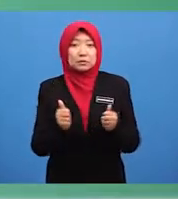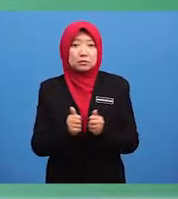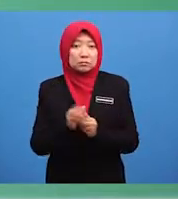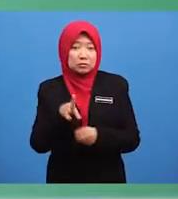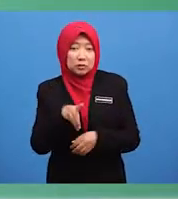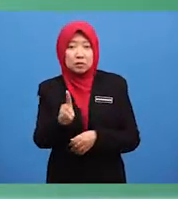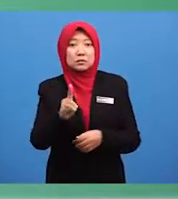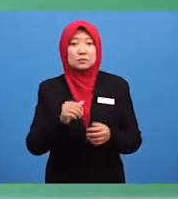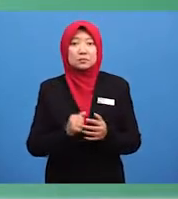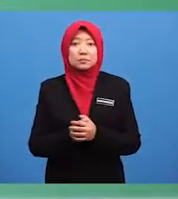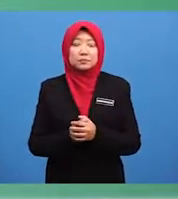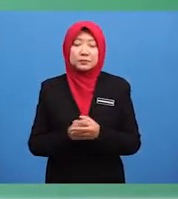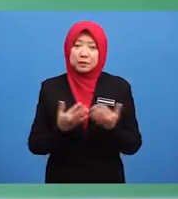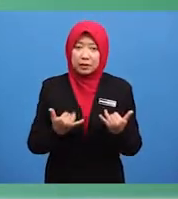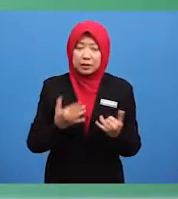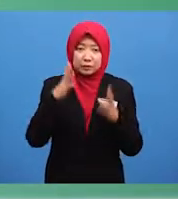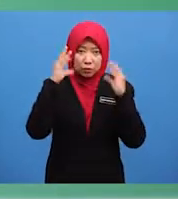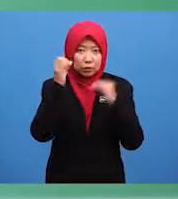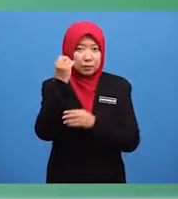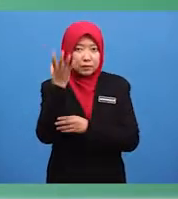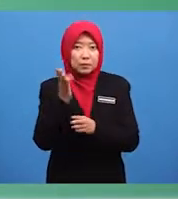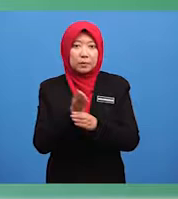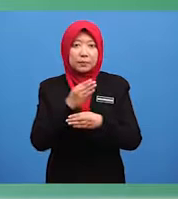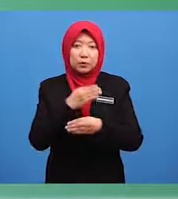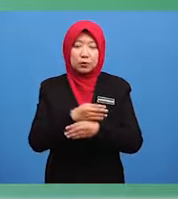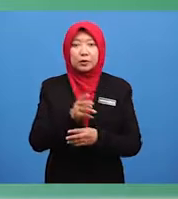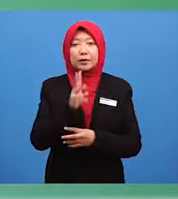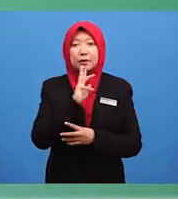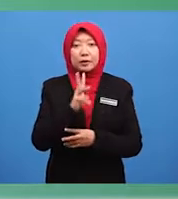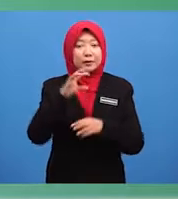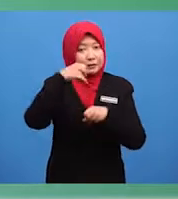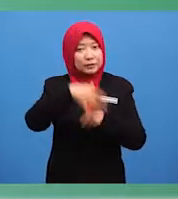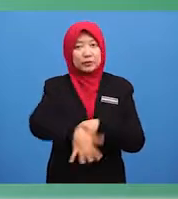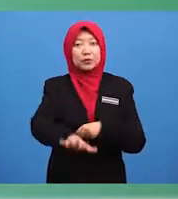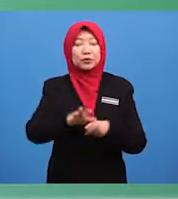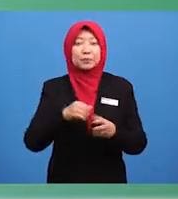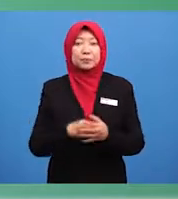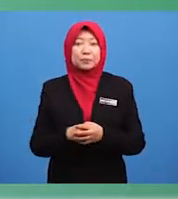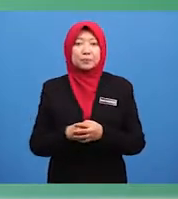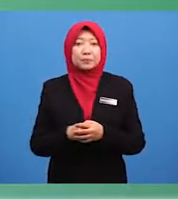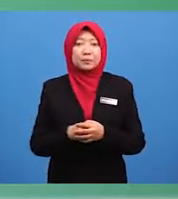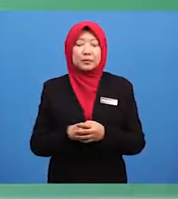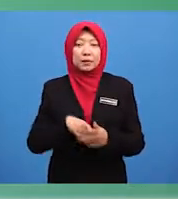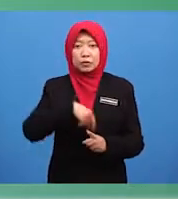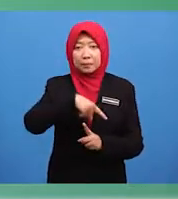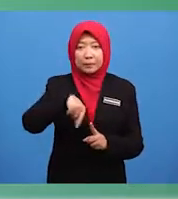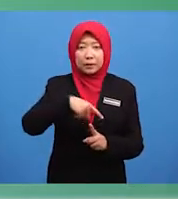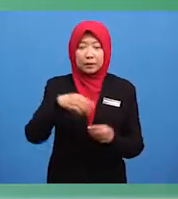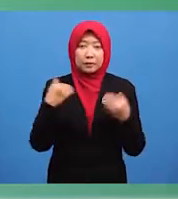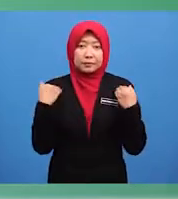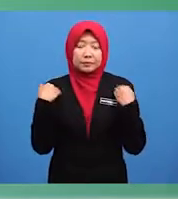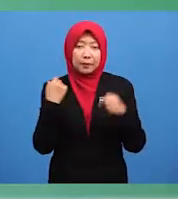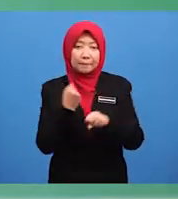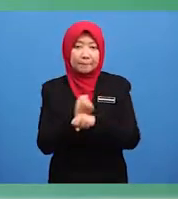cikgu ingin menerangkan tentang pembentukan air terjun. Air terjun terbentuk apabila terdapat